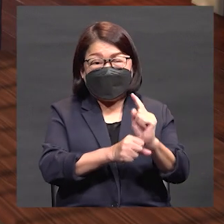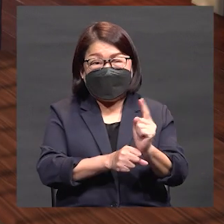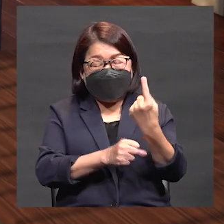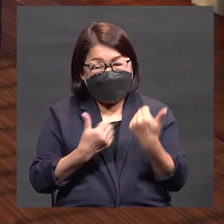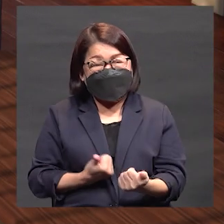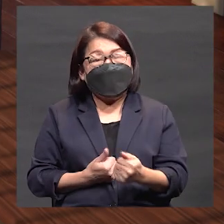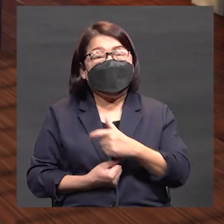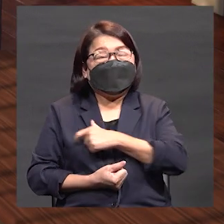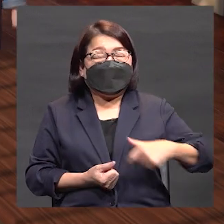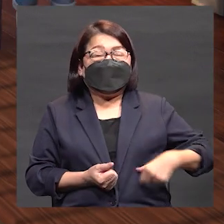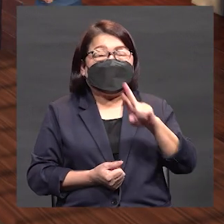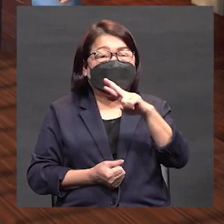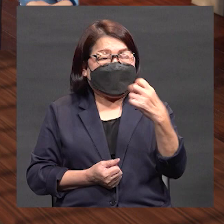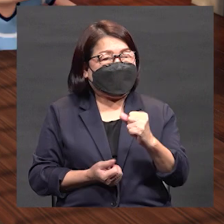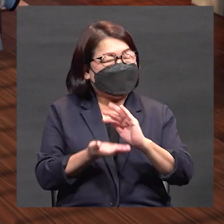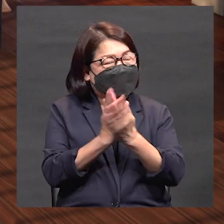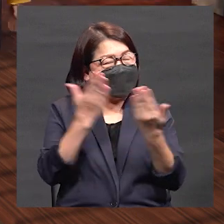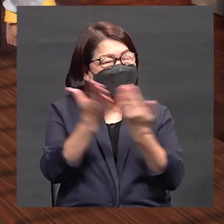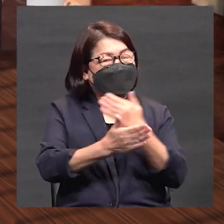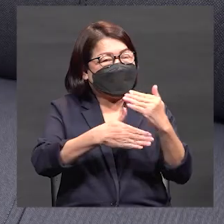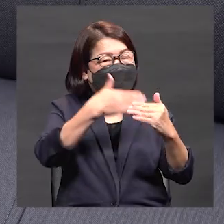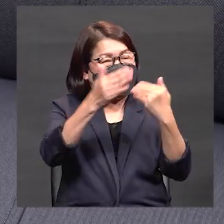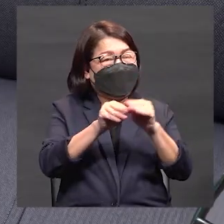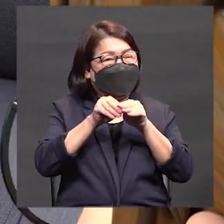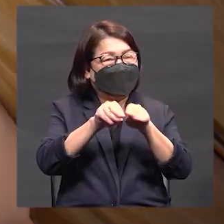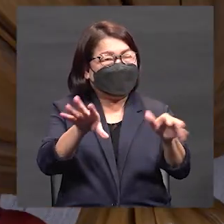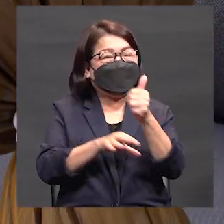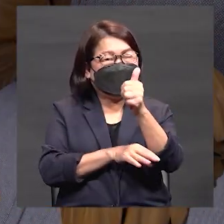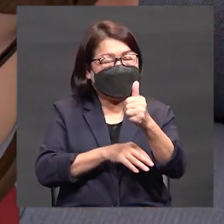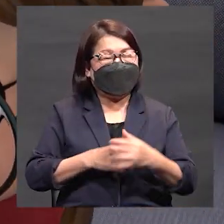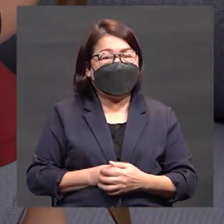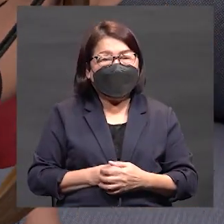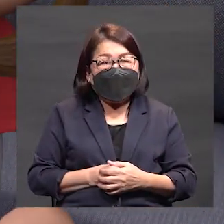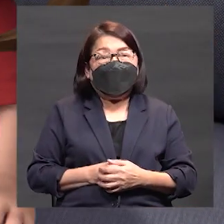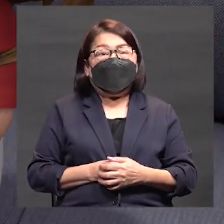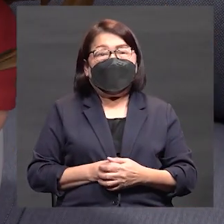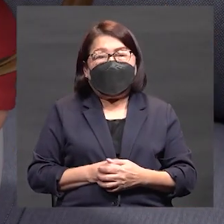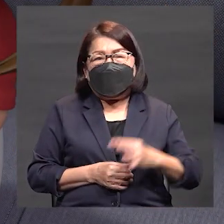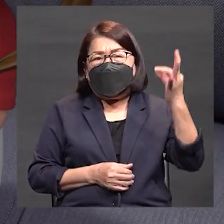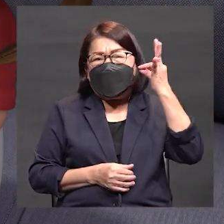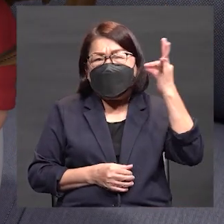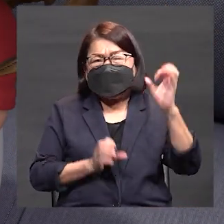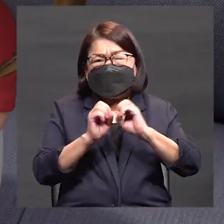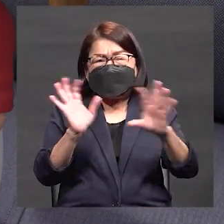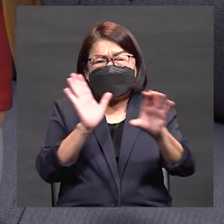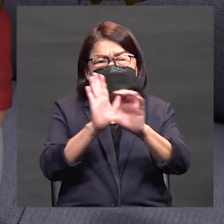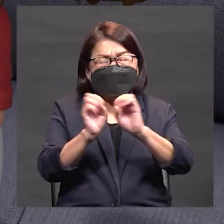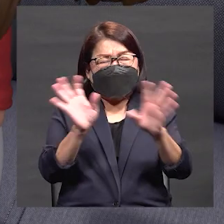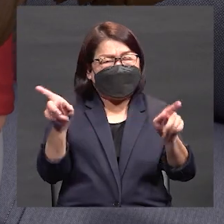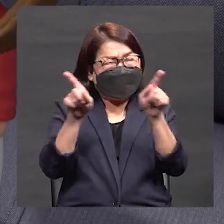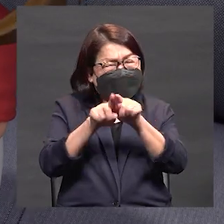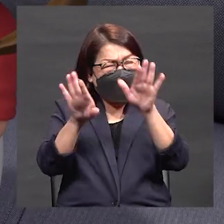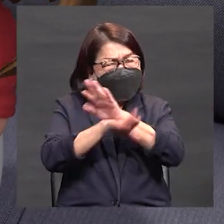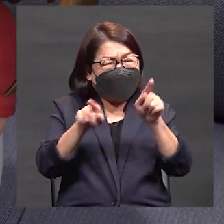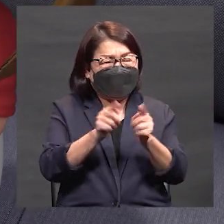าระบบออกอากาศให้ทันสมัยขึ้นมากเลยนะ โอ้โหภาพเสียงคมชัดเหมือนคุณครูตัวจริงมาสอ